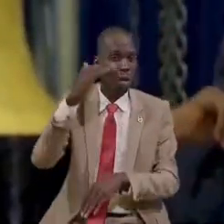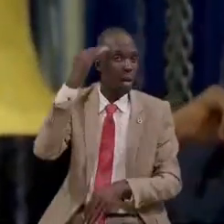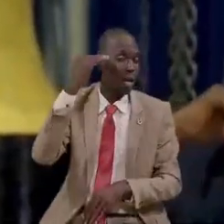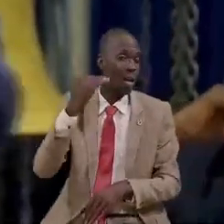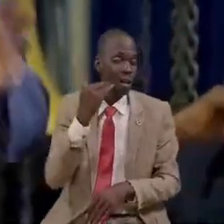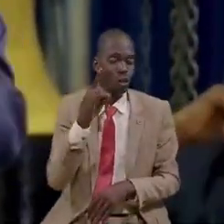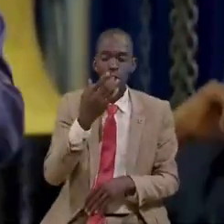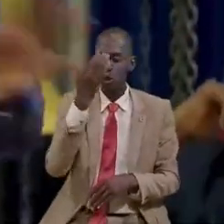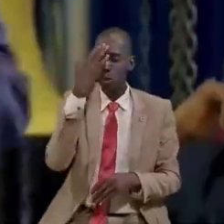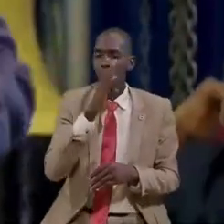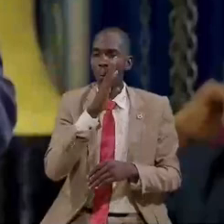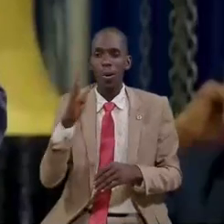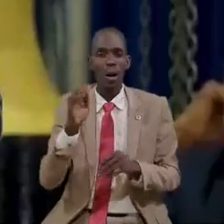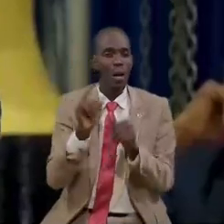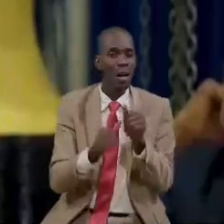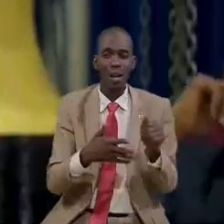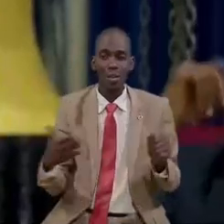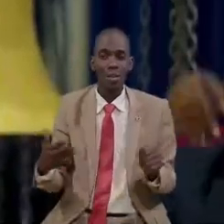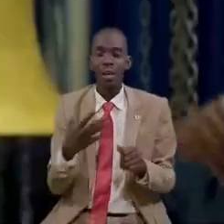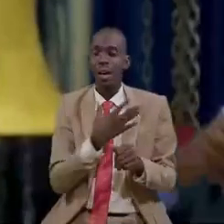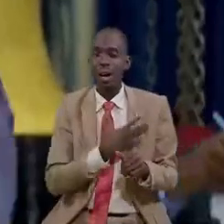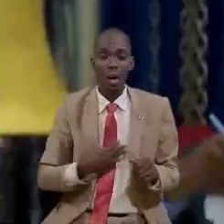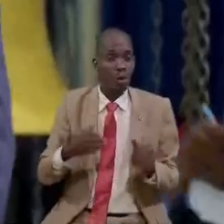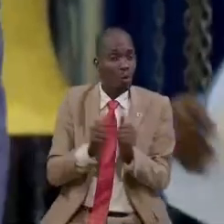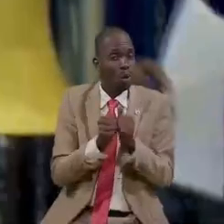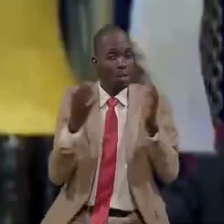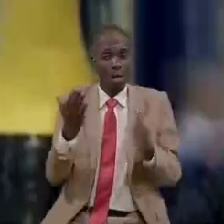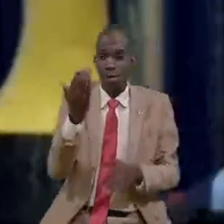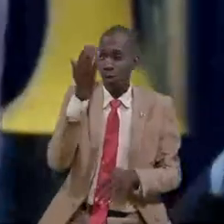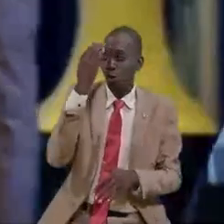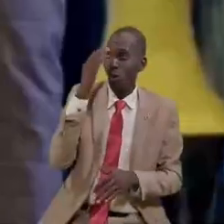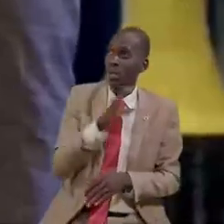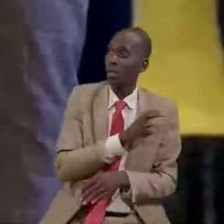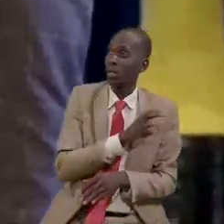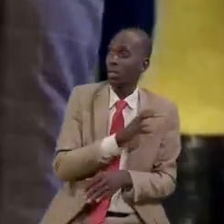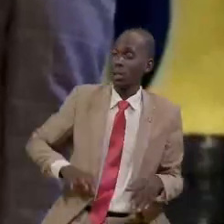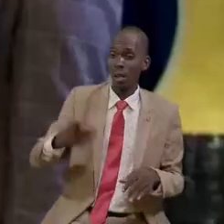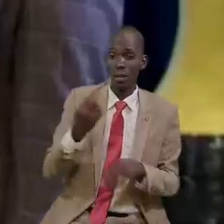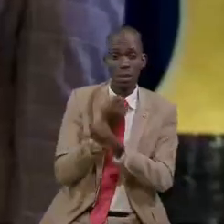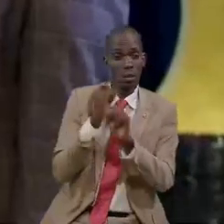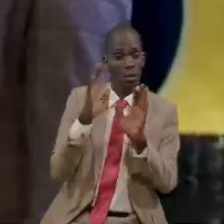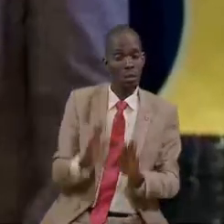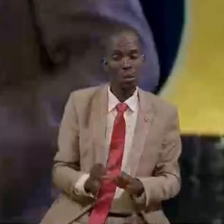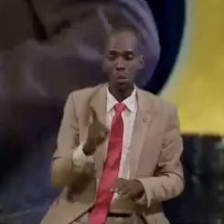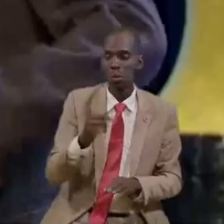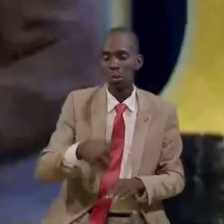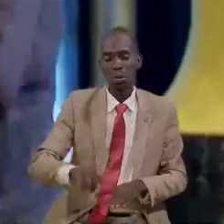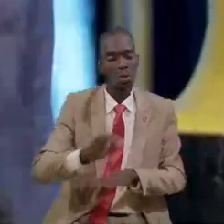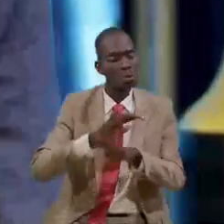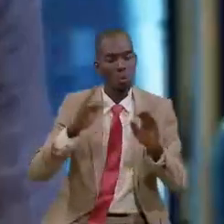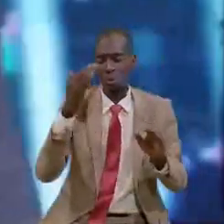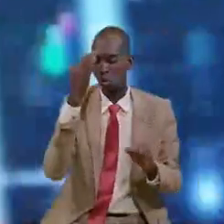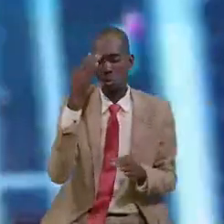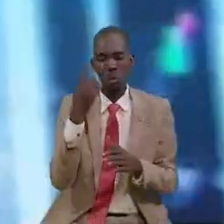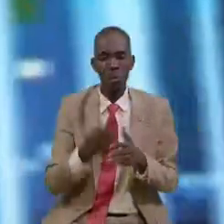l'encyclopédie dans votre tête, sans connaître le Rédempteur, vous n'avez pas connu ce qui va vous amener à la